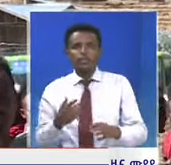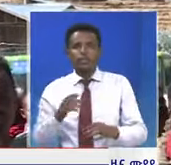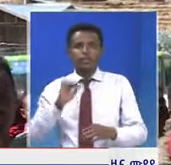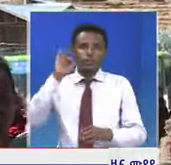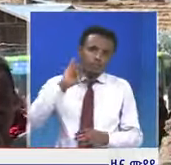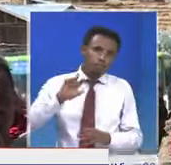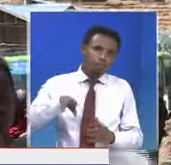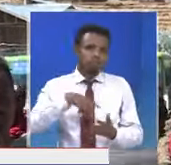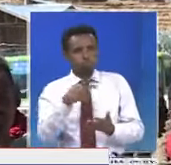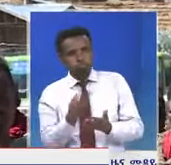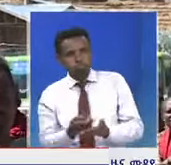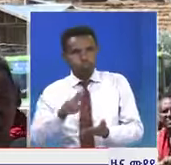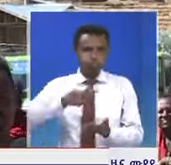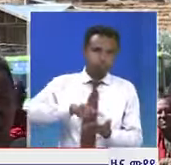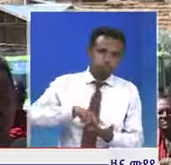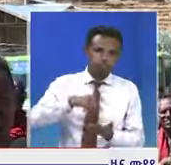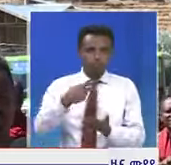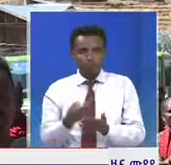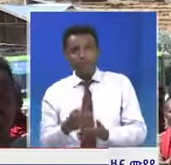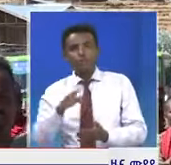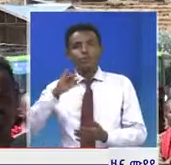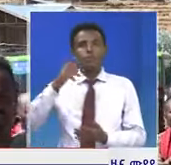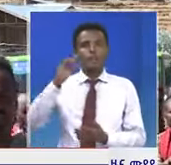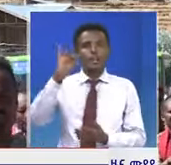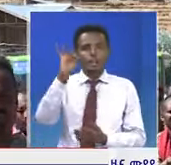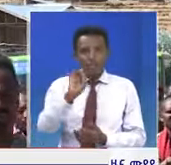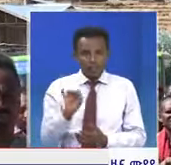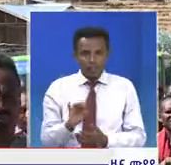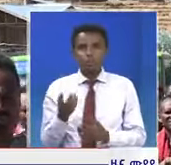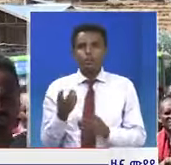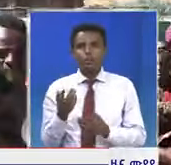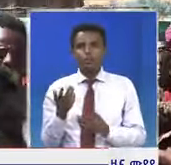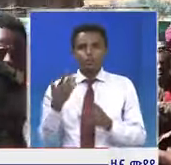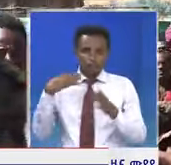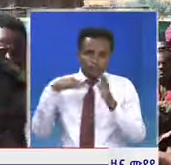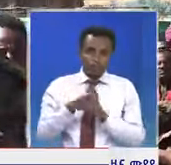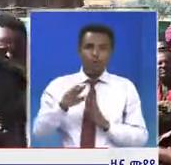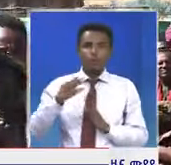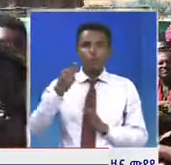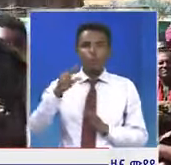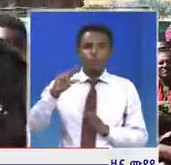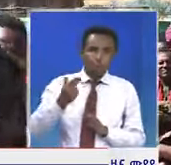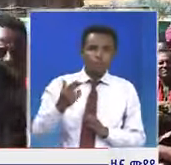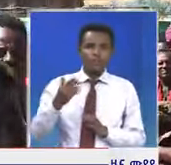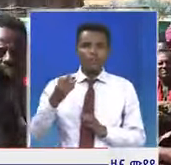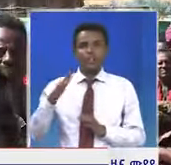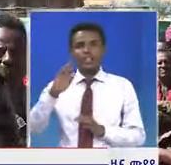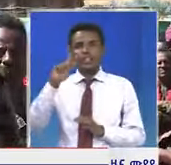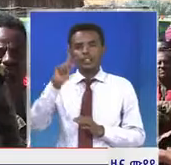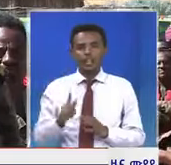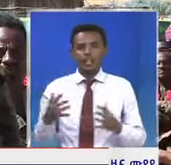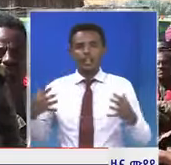ሲንደፋደፍ ቦዞቢር ገብተን ቆቦ ላይ ቆረጥ ነው። ከጋሸና ጋር አቀናጀ ነው።